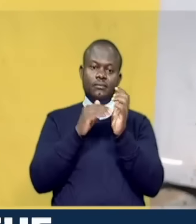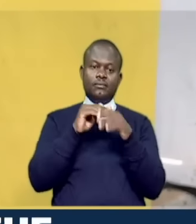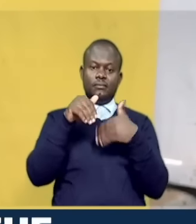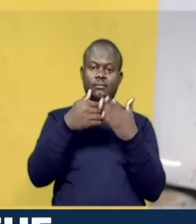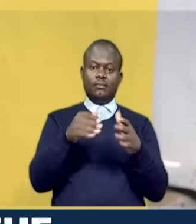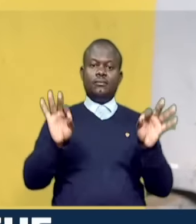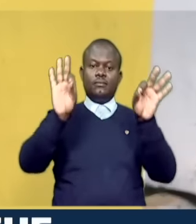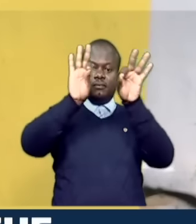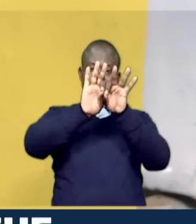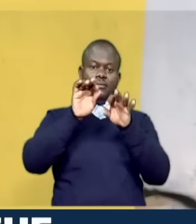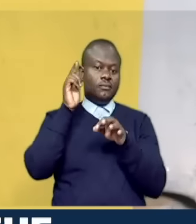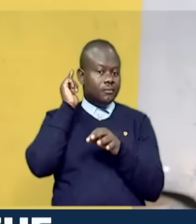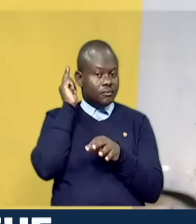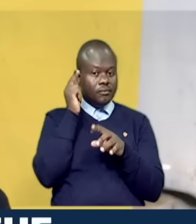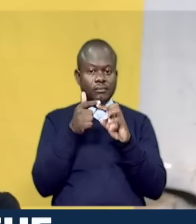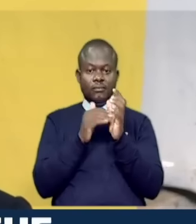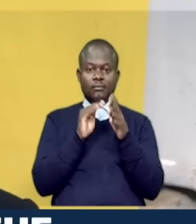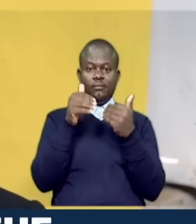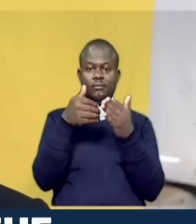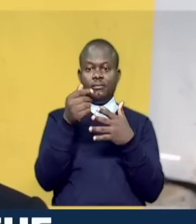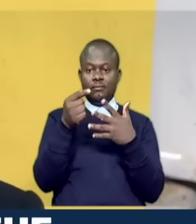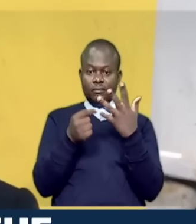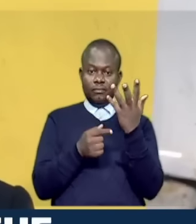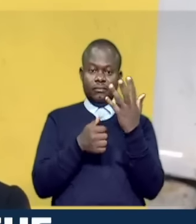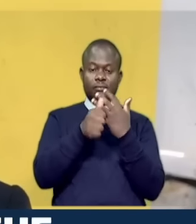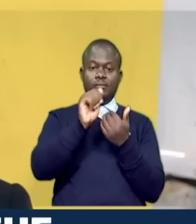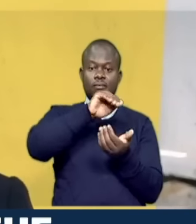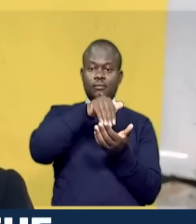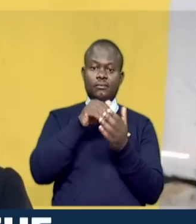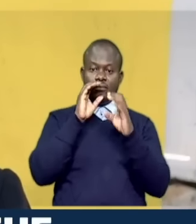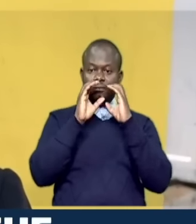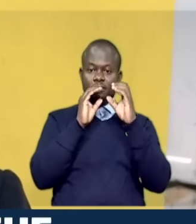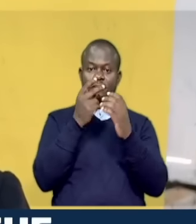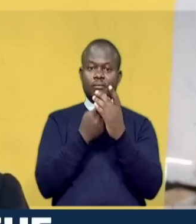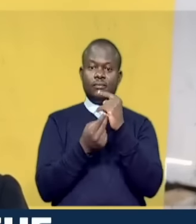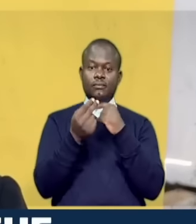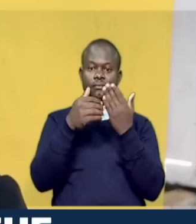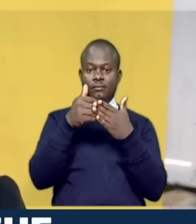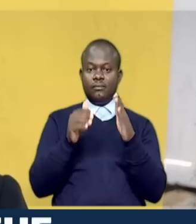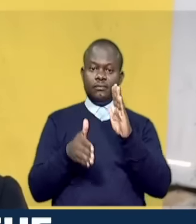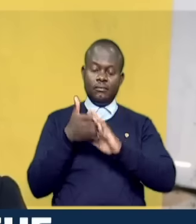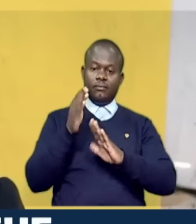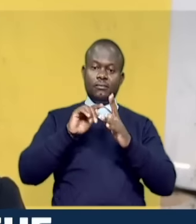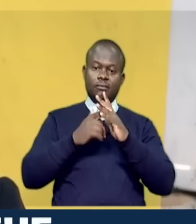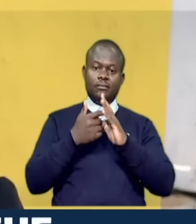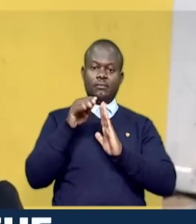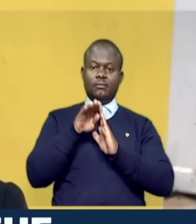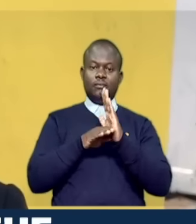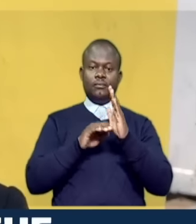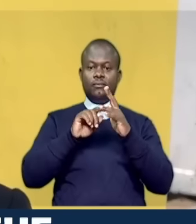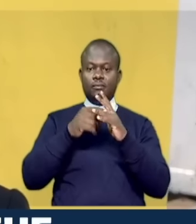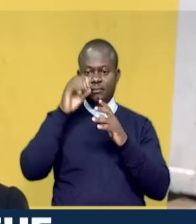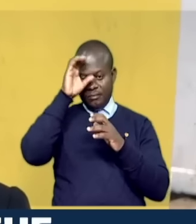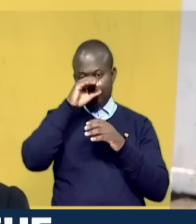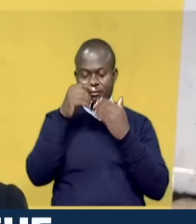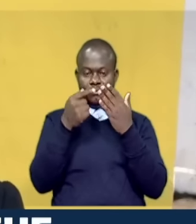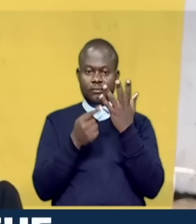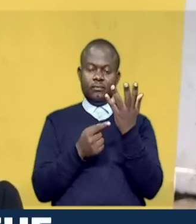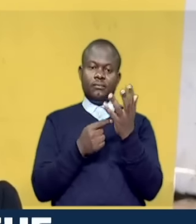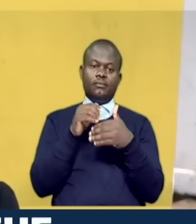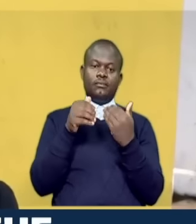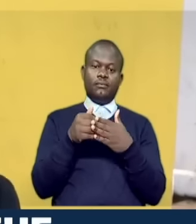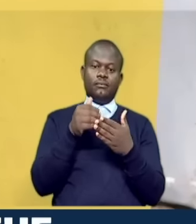n'iz'ibiciro by'amatelefone ari naho ibigo by'itumanaho byombi byahise bitangiza gahunda yo gushaka products y'amakodi